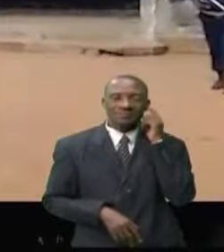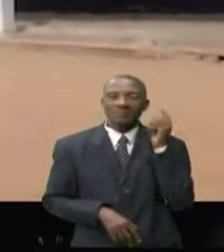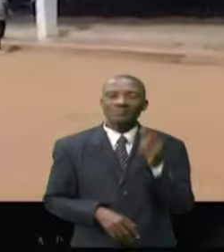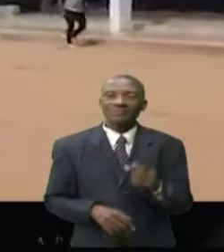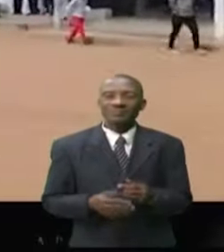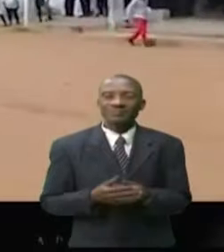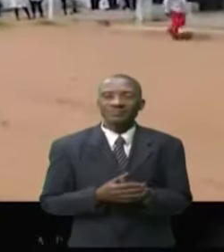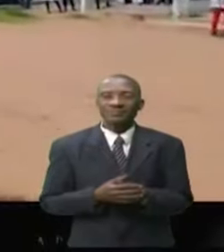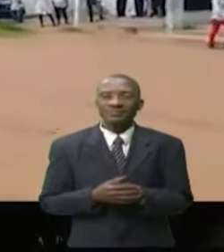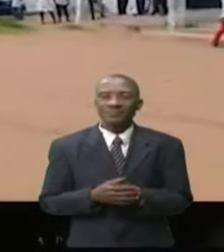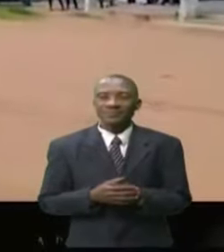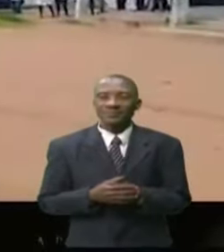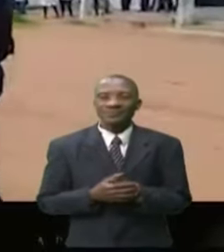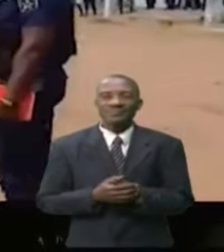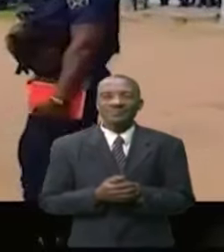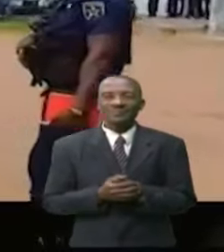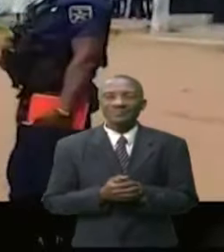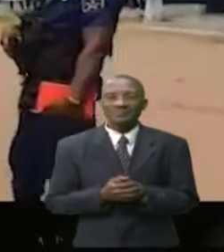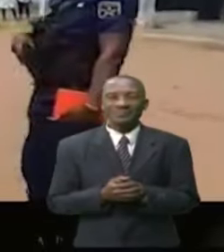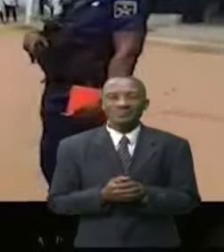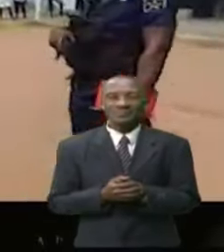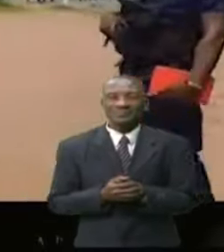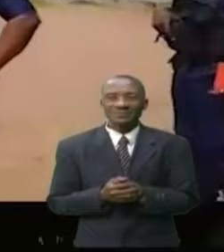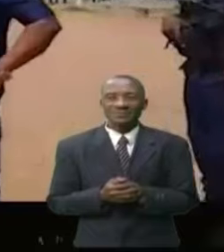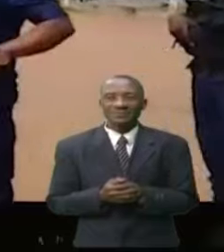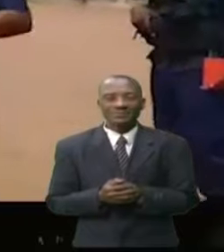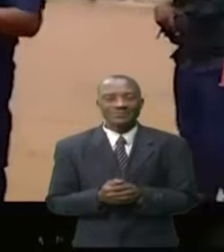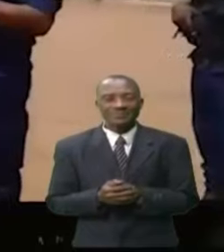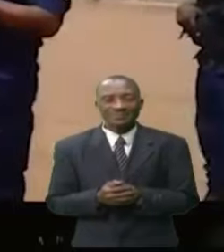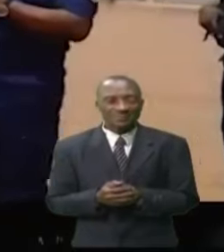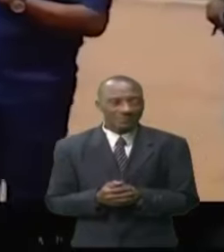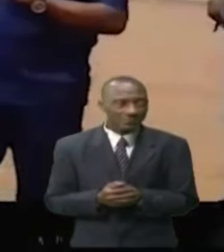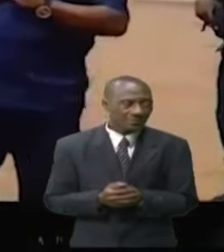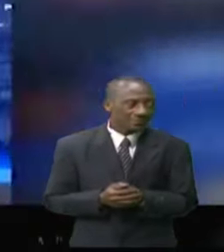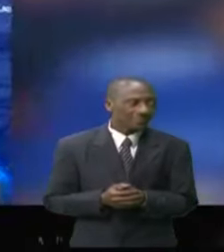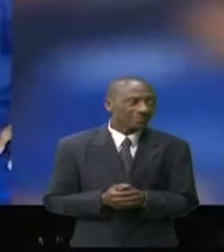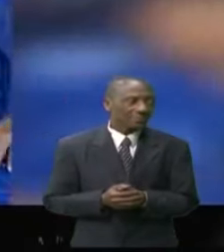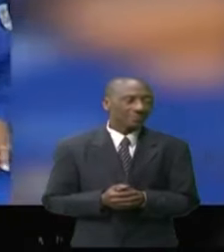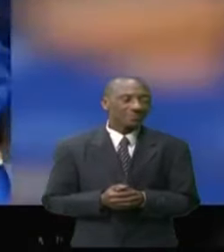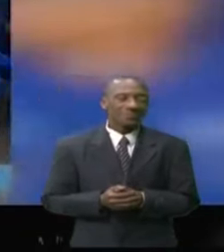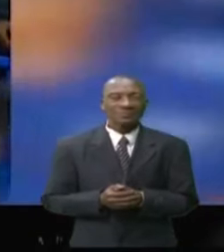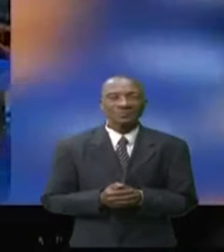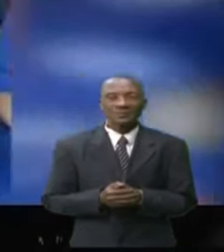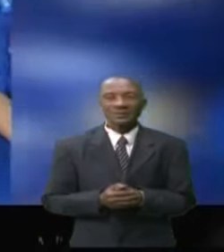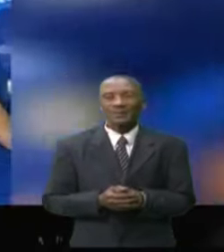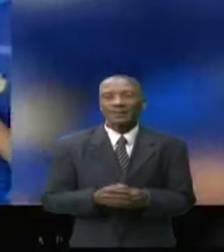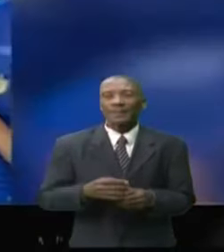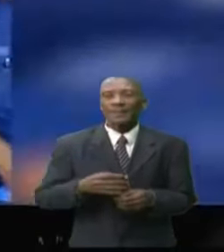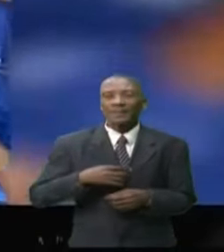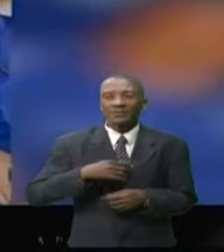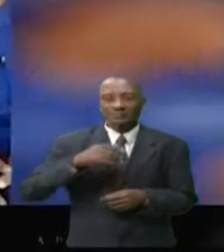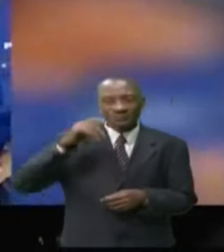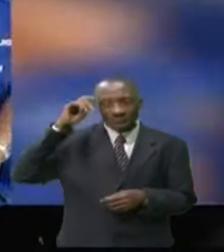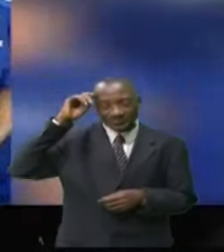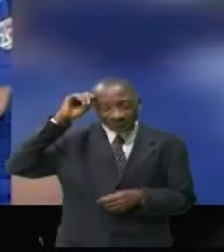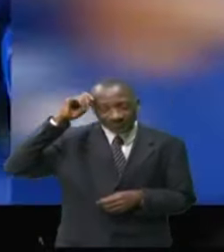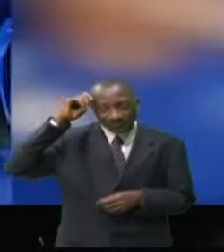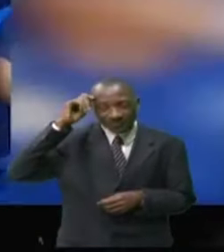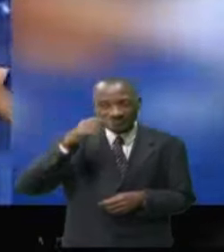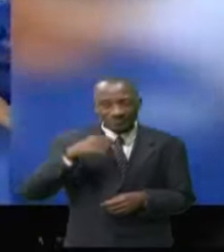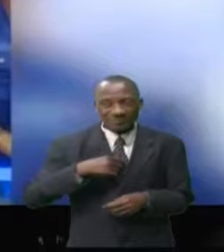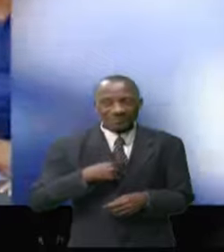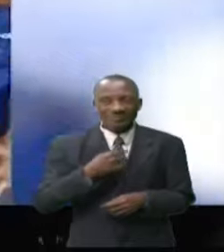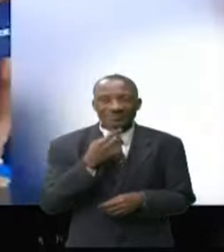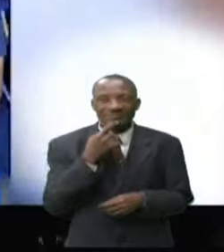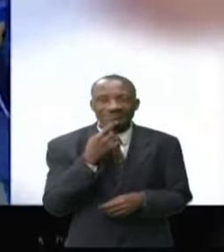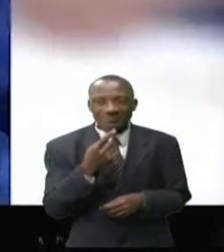2023 à chikapa le commissaire divisionnaire a réitéré son engagement pour la sécurité de la population de